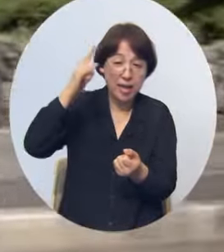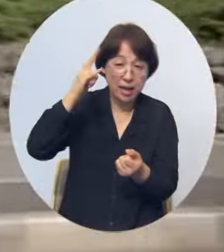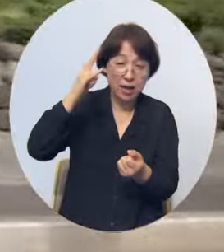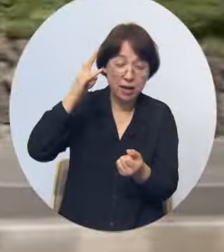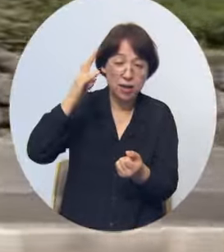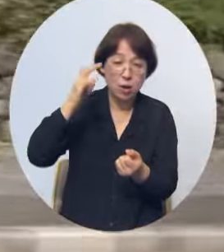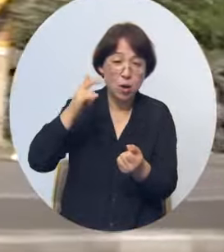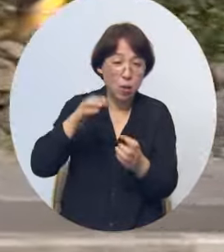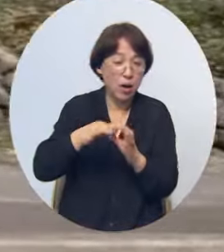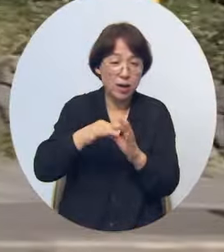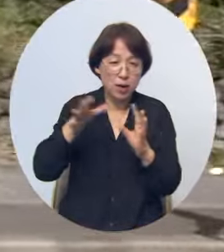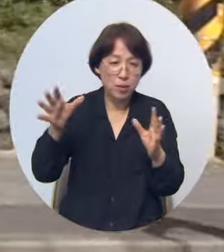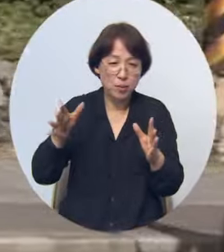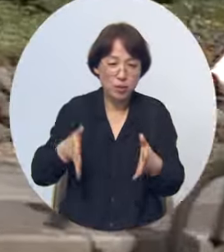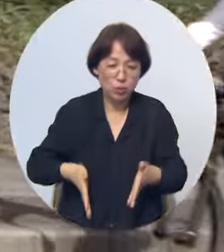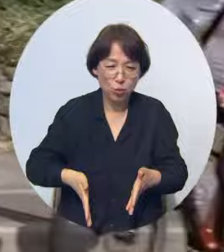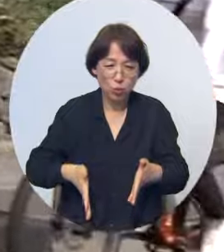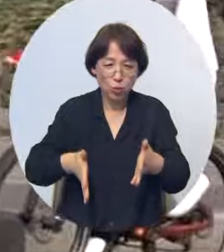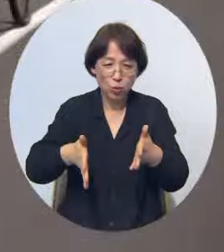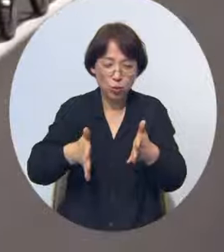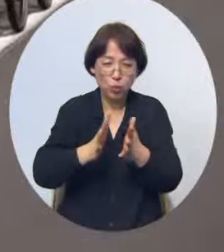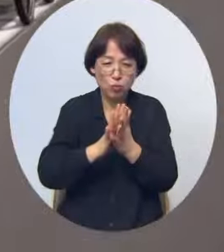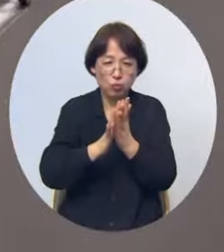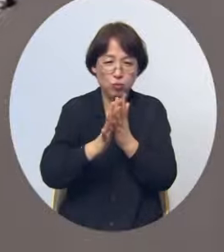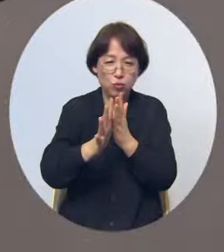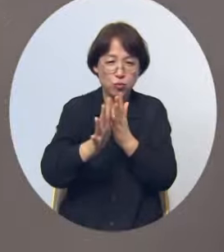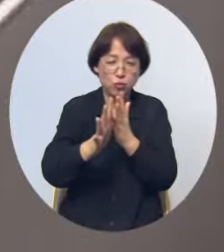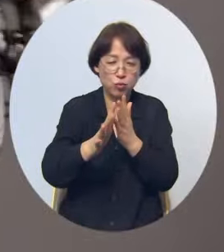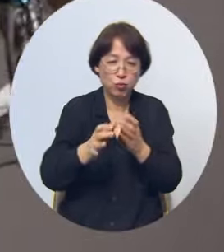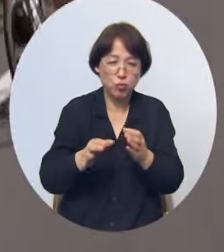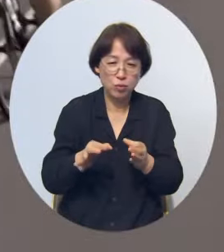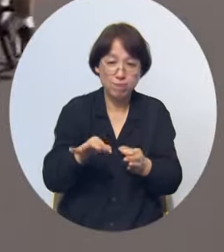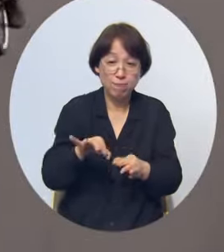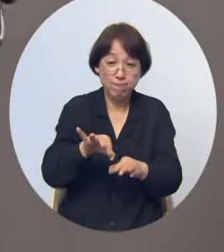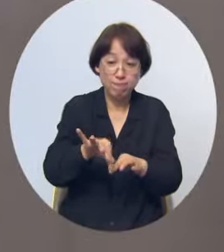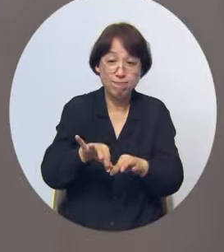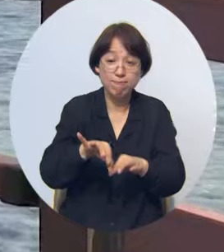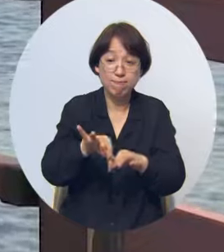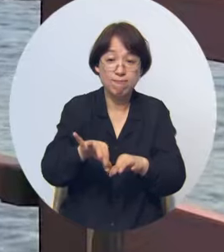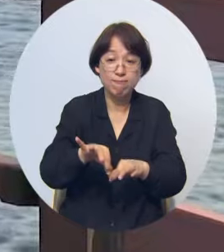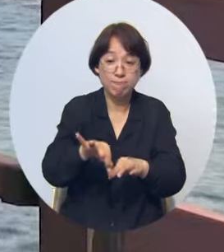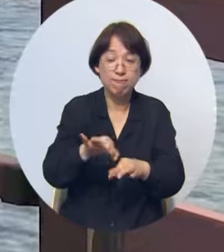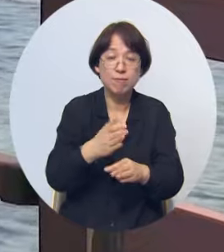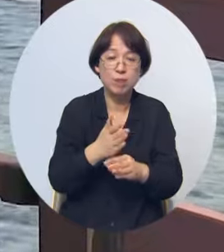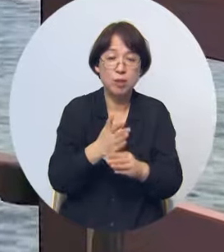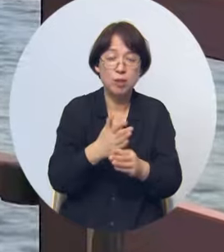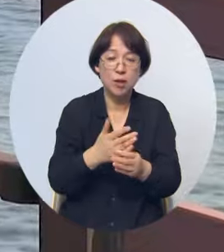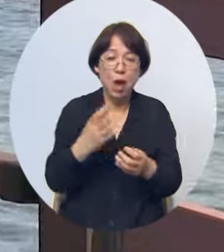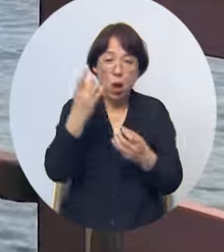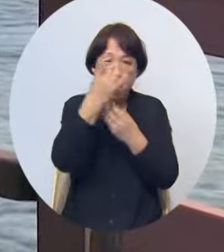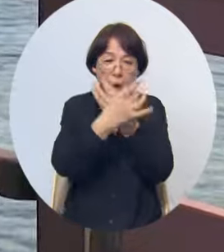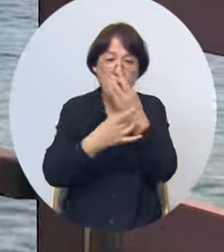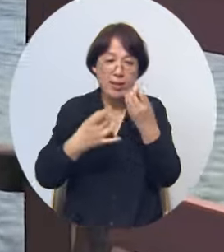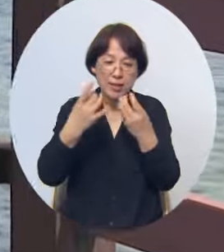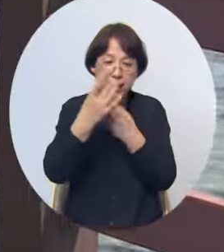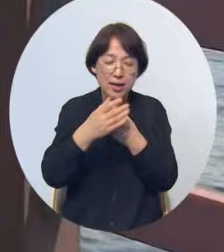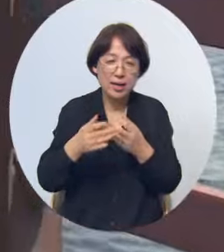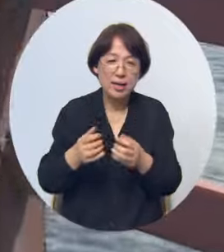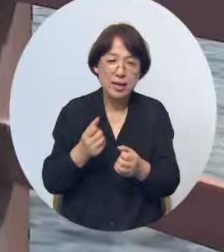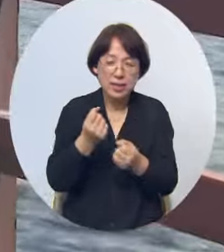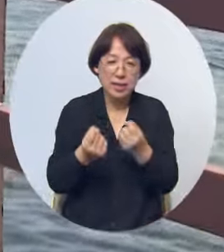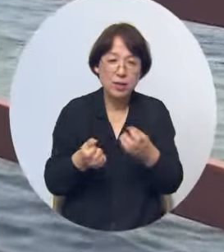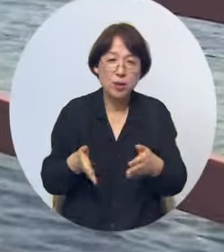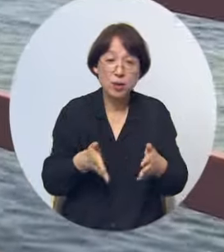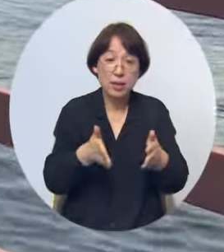길게 뻗은 도로 위를 줄지어 지나갑니다. 제주 환상 자전거길입니다. 환상 자전거길은 제주도의